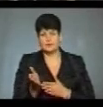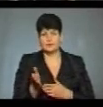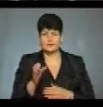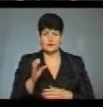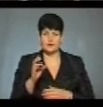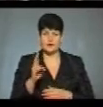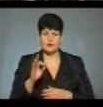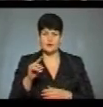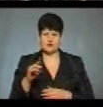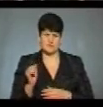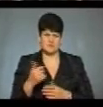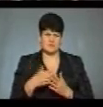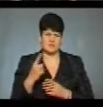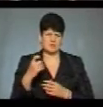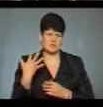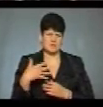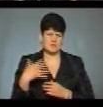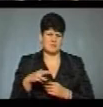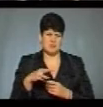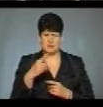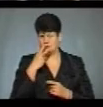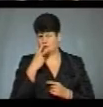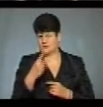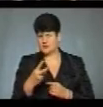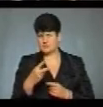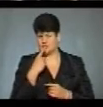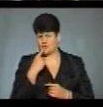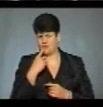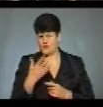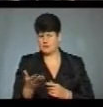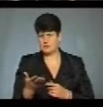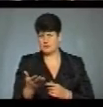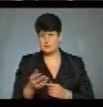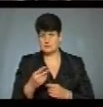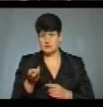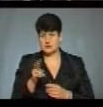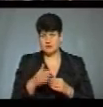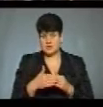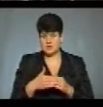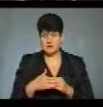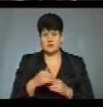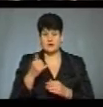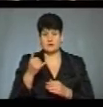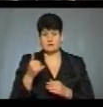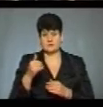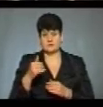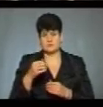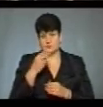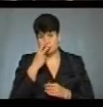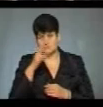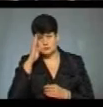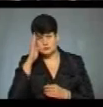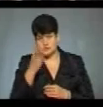Здалека, десь за метрів 150, побачив щось червоне. Прийшов ближче, побачив чоловіка. Подзвонив до Семена, він йшов рядом.